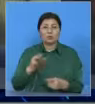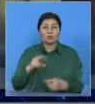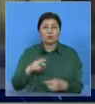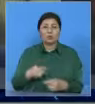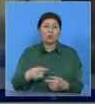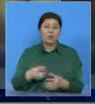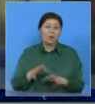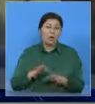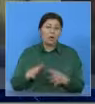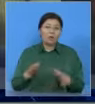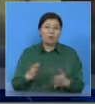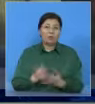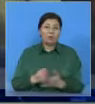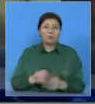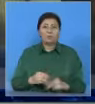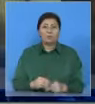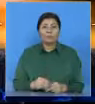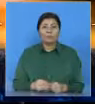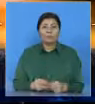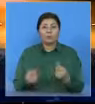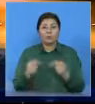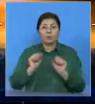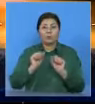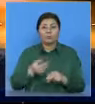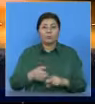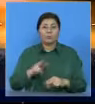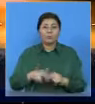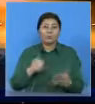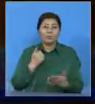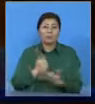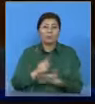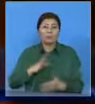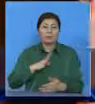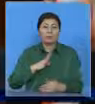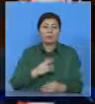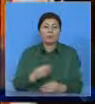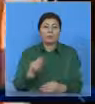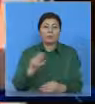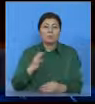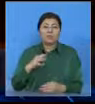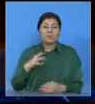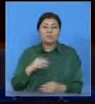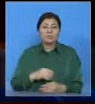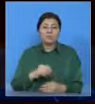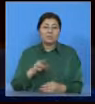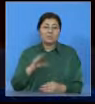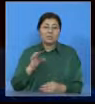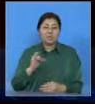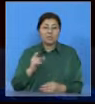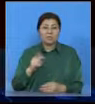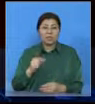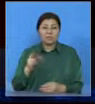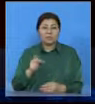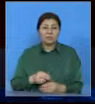жол мен осыны істеймін деп басқаша ойнауы мүмкін мысалға. Ал басты рөлдерді сомдаған актерлерге Шәмші мен Сыған қызының болмысы мен мінезін